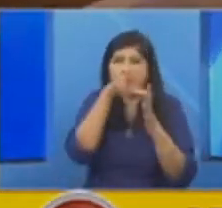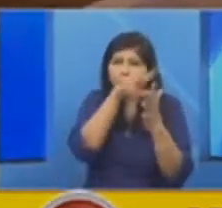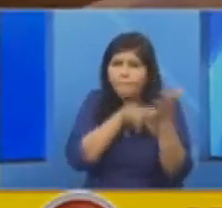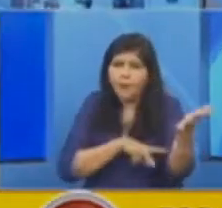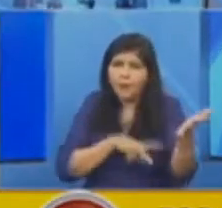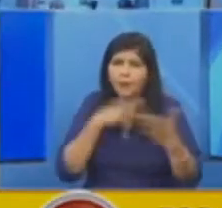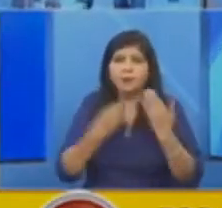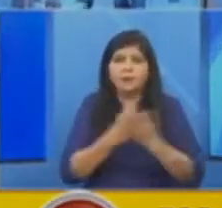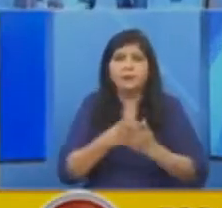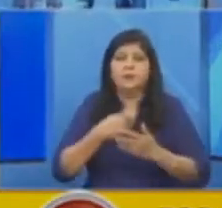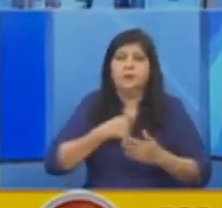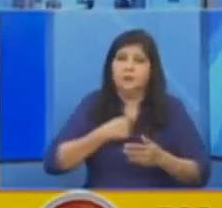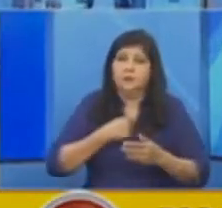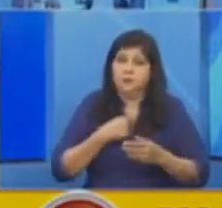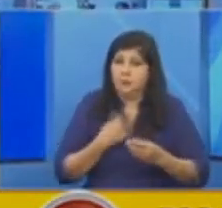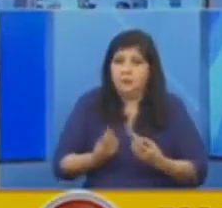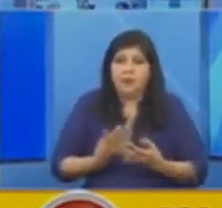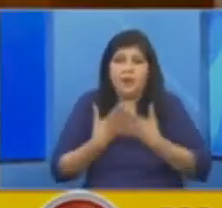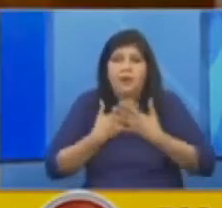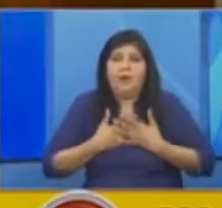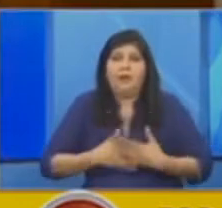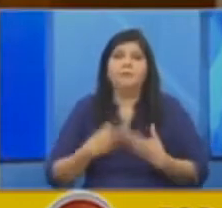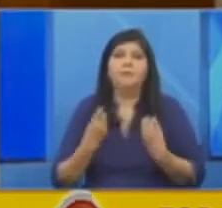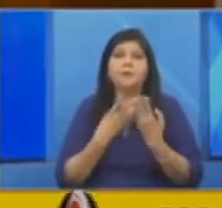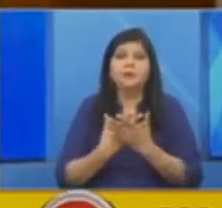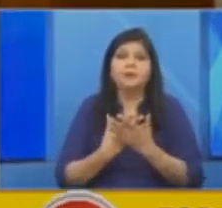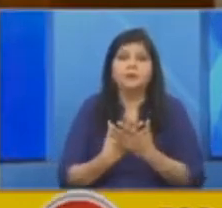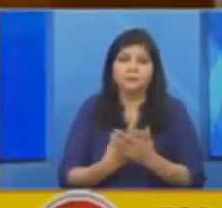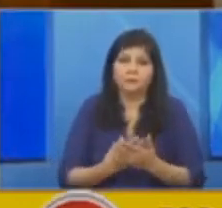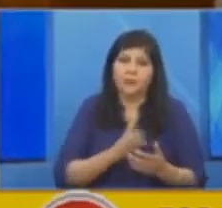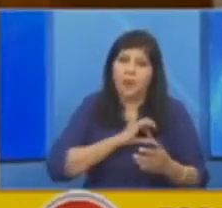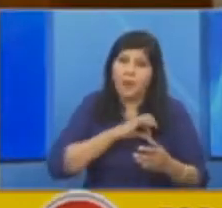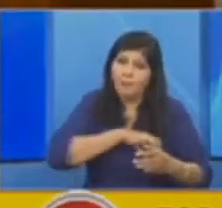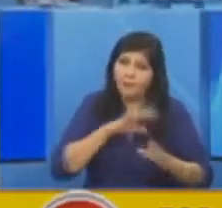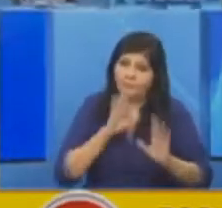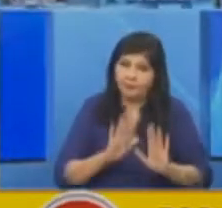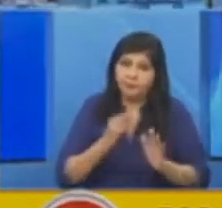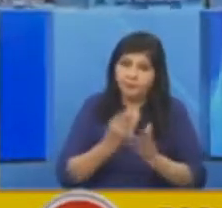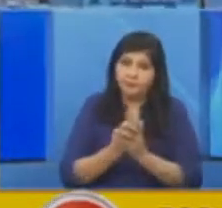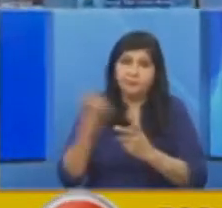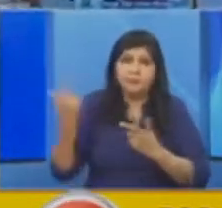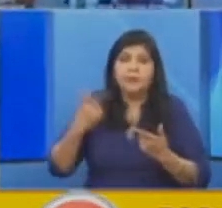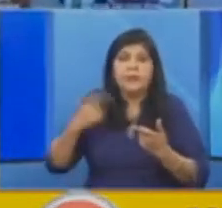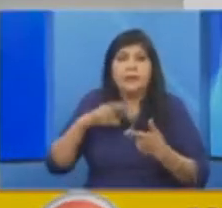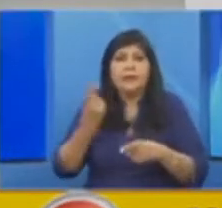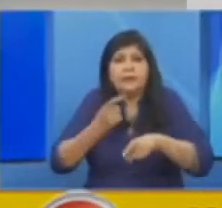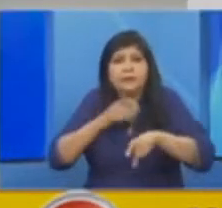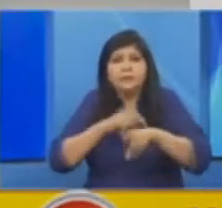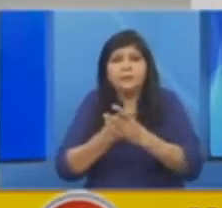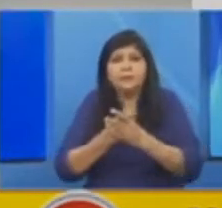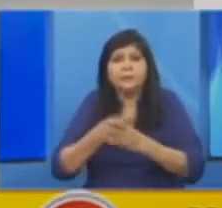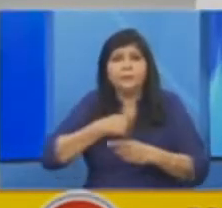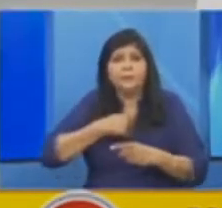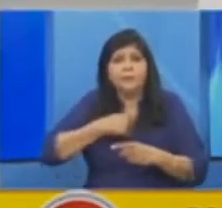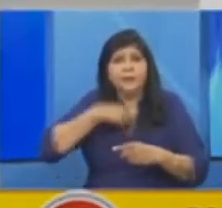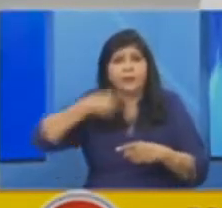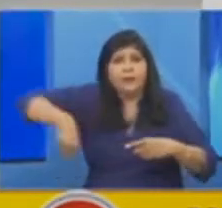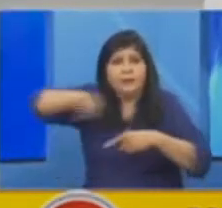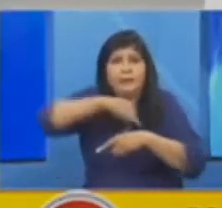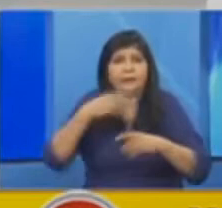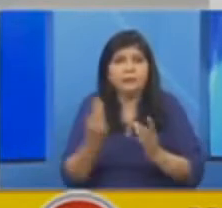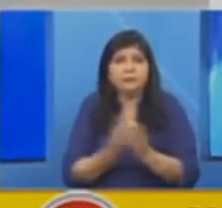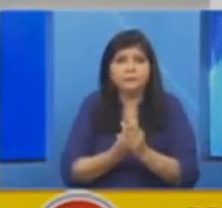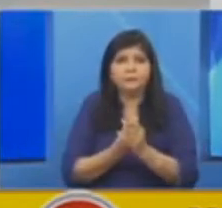मेरे लिए ये बहुत सुखत था, लापकारी भी था, क्योंकि एक प्रकार से इन मेरे लिए भी